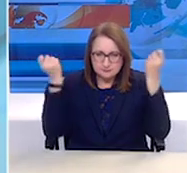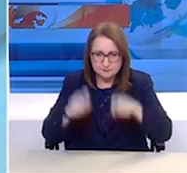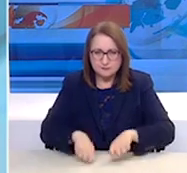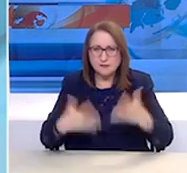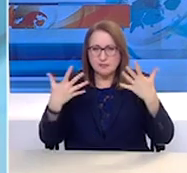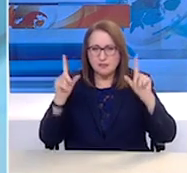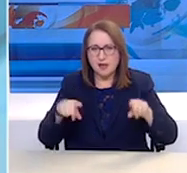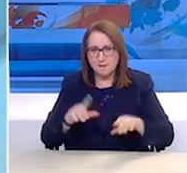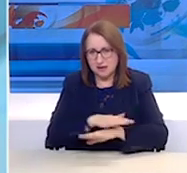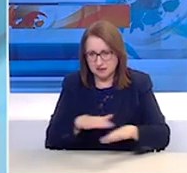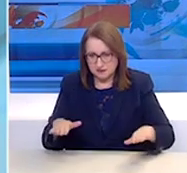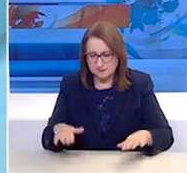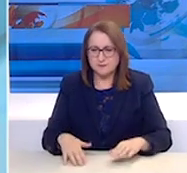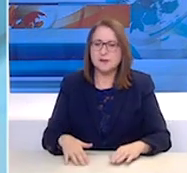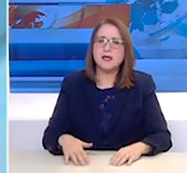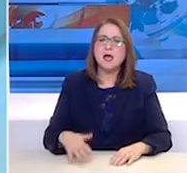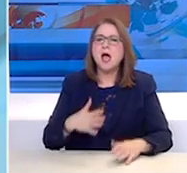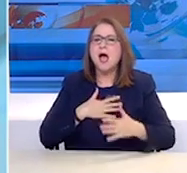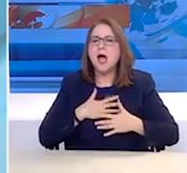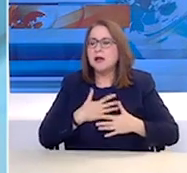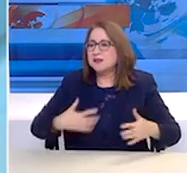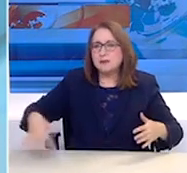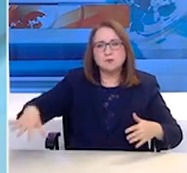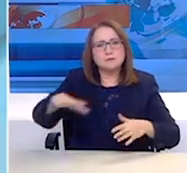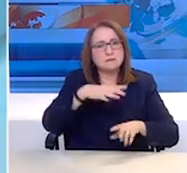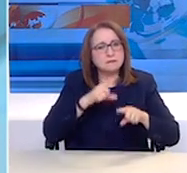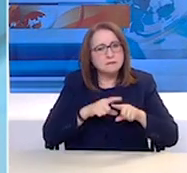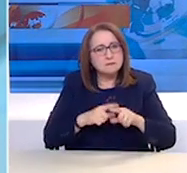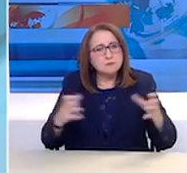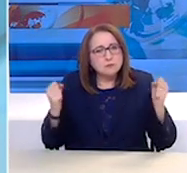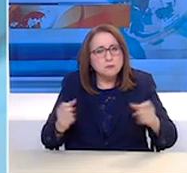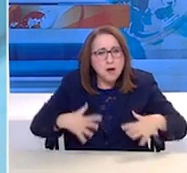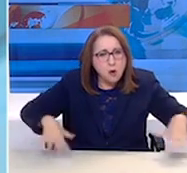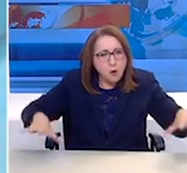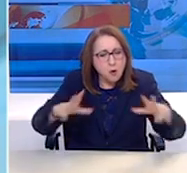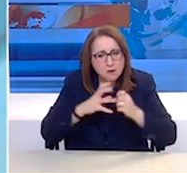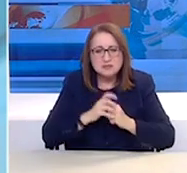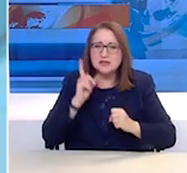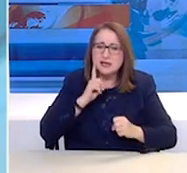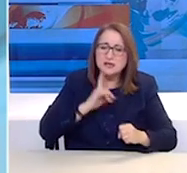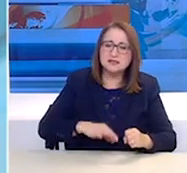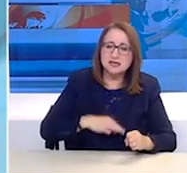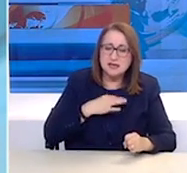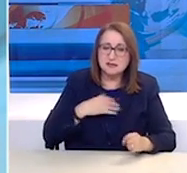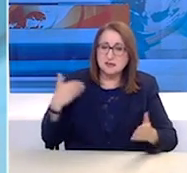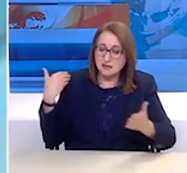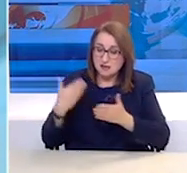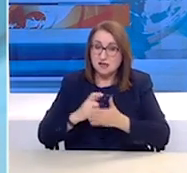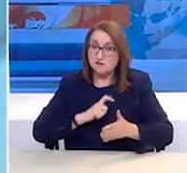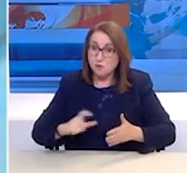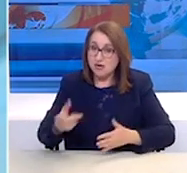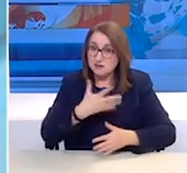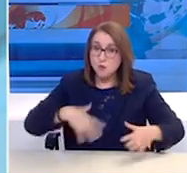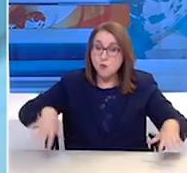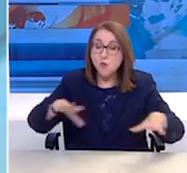Αγαπητοί μου συμπολίτες, κυρίες και κύριοι, τις τελευταίες εβδομάδες πραγματοποιείται μια μεγάλη προσπάθεια στη χώρα μας, μια προσπάθεια που όλοι εμείς